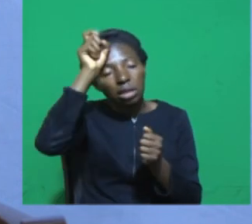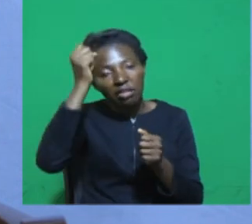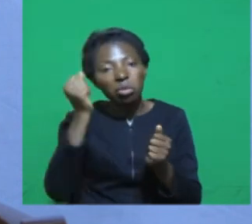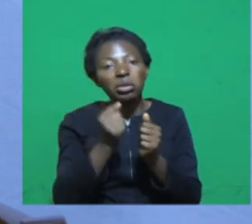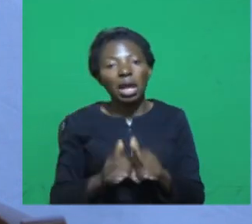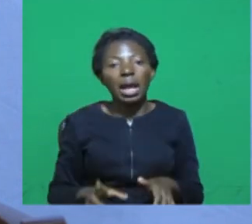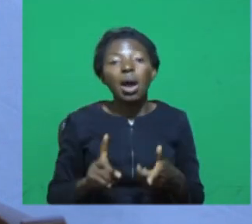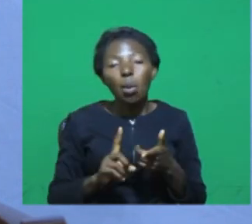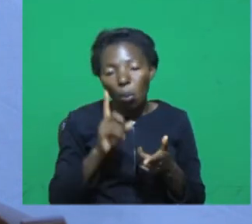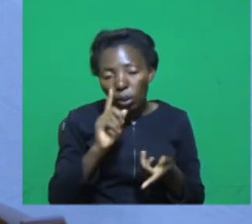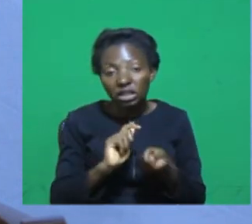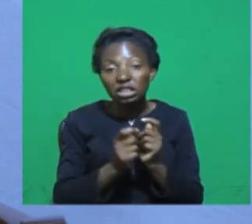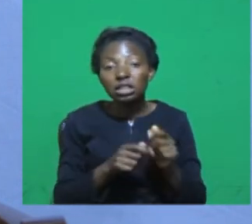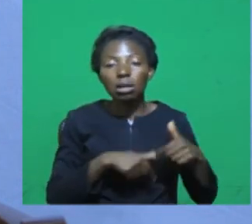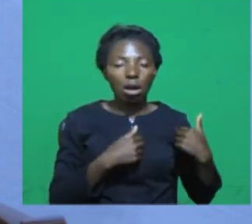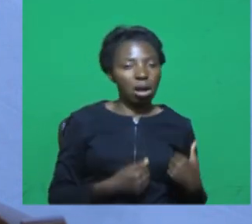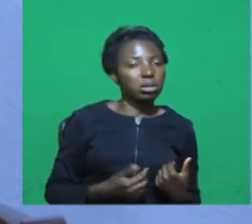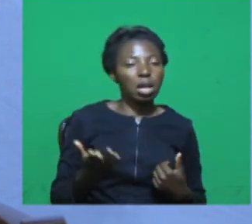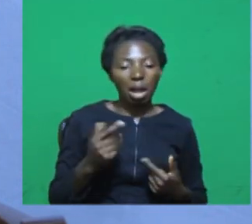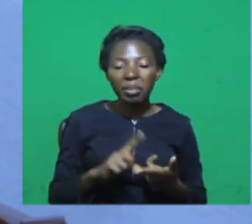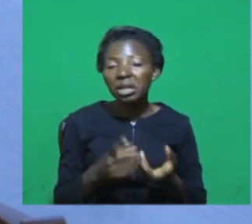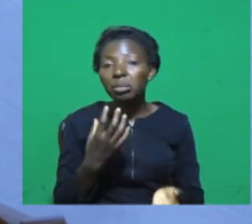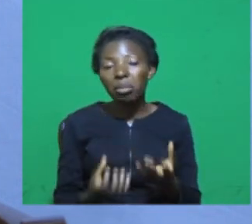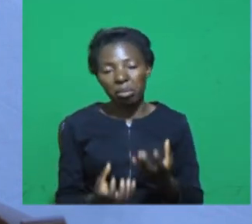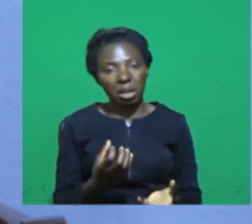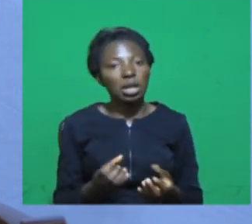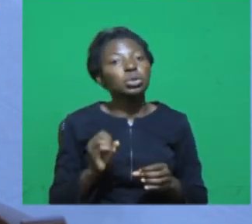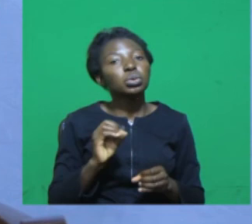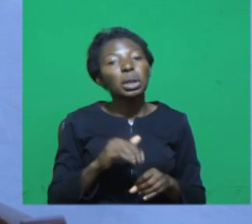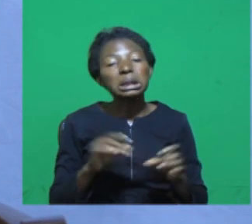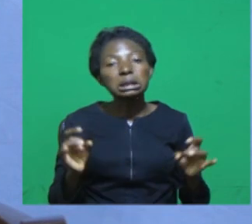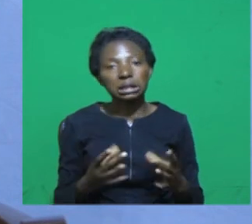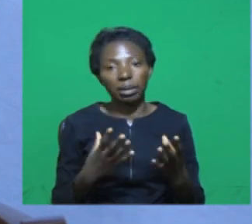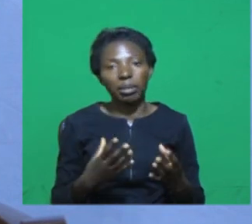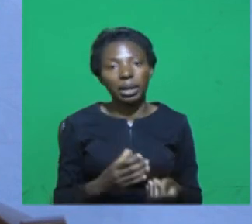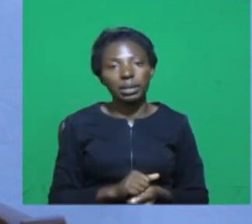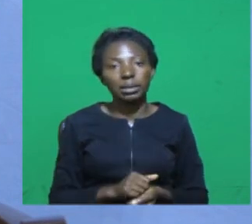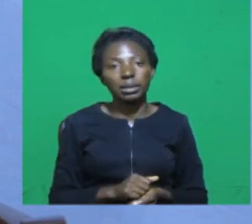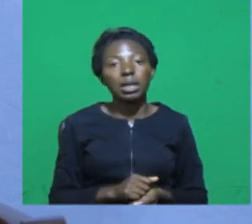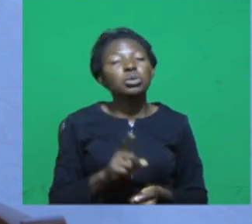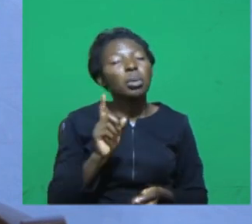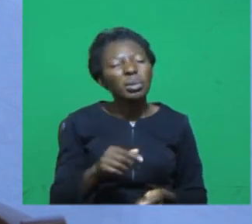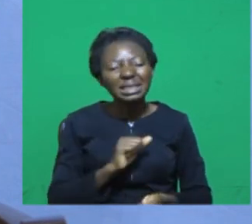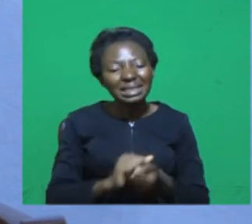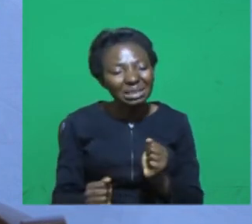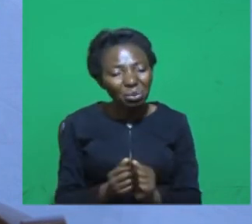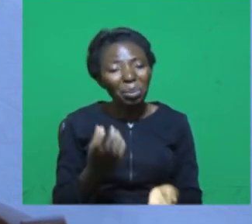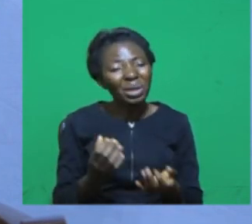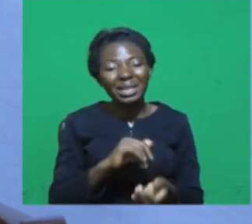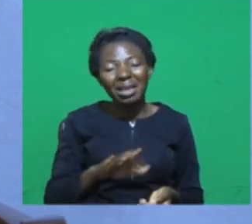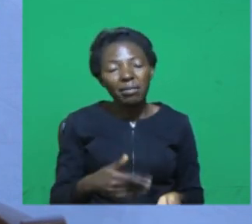varonzi vakauya nazvo vakazviparadza. Saka muchidimbu vangoti iwewe paradza zvino